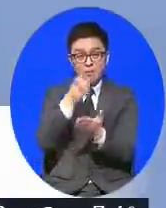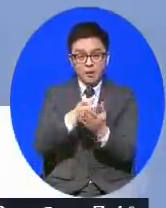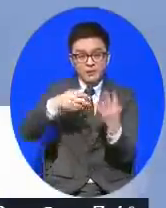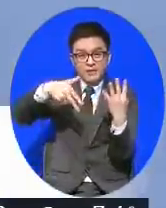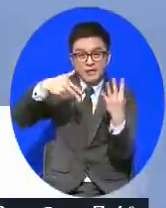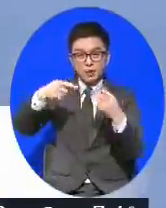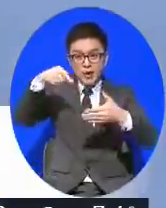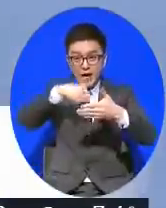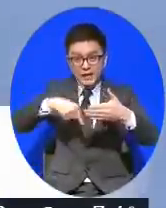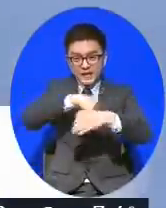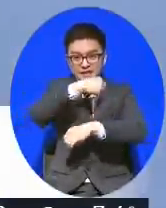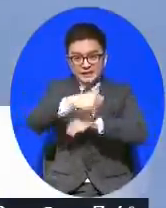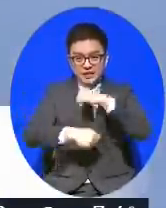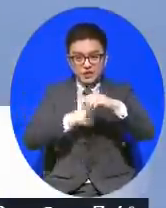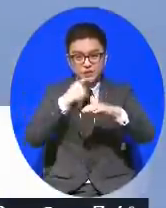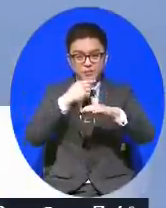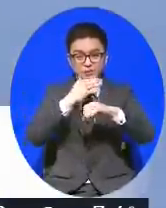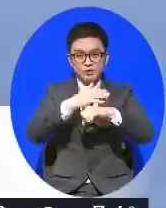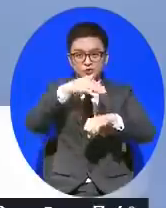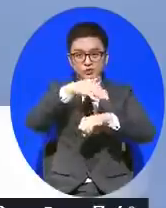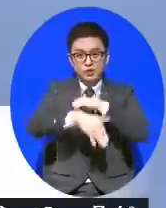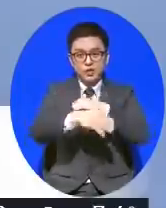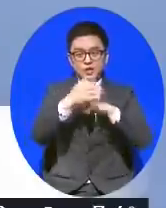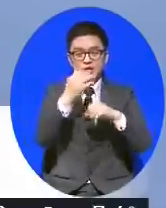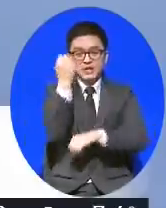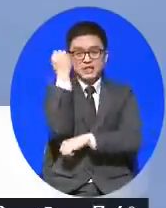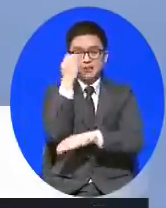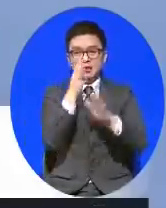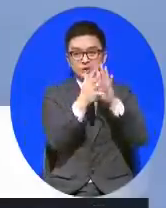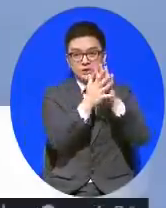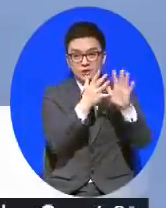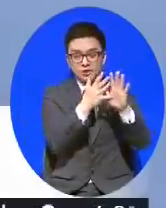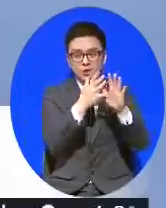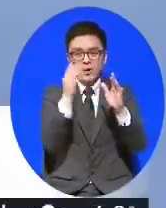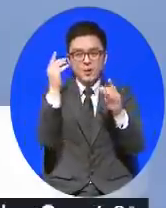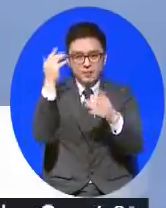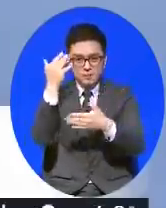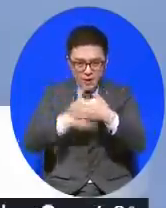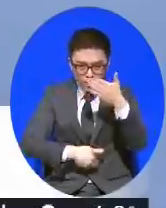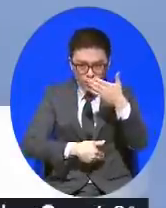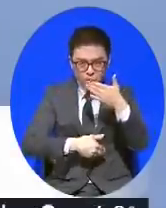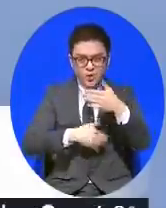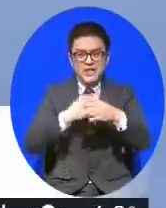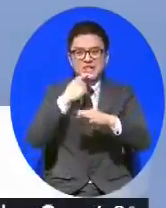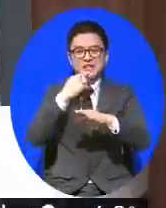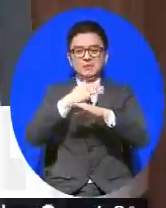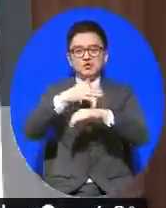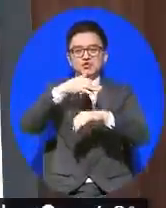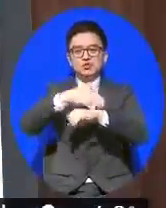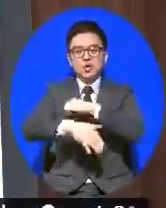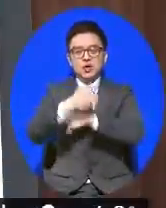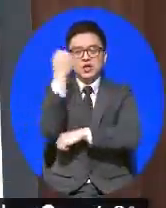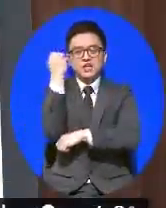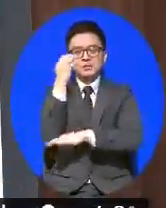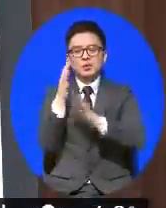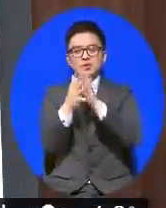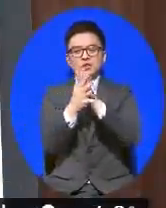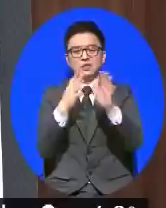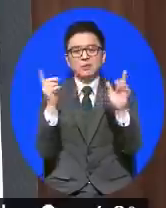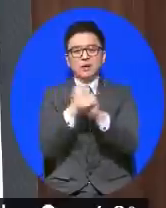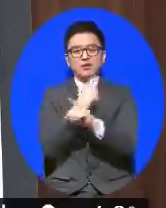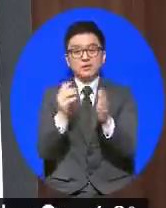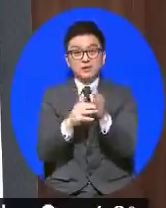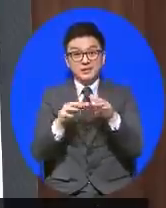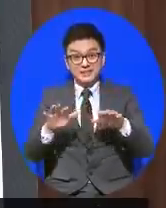자유민주적 기본 질서를 보다 넓은 의미의 민주적 기본 질서로 수정을 하기로 했고요. 현행 헌법